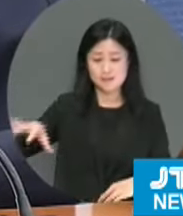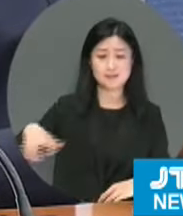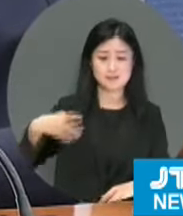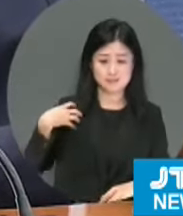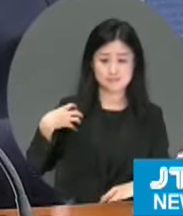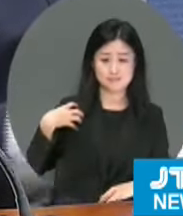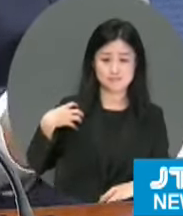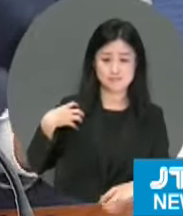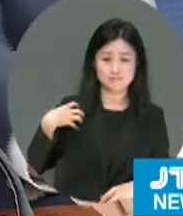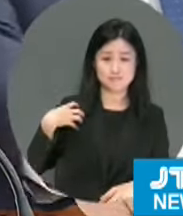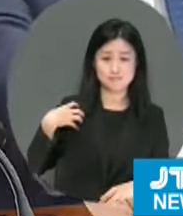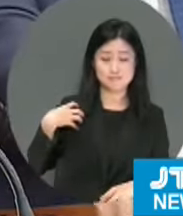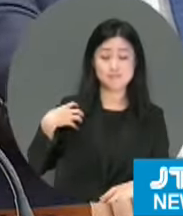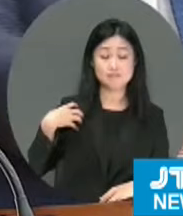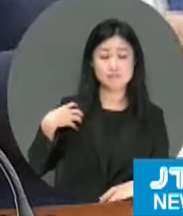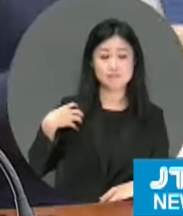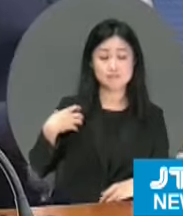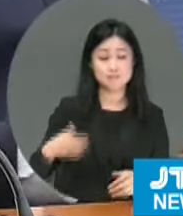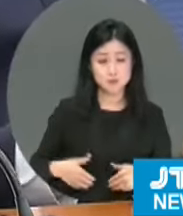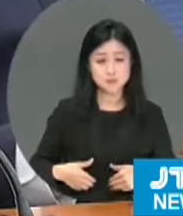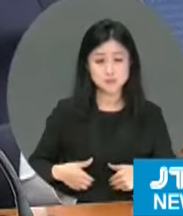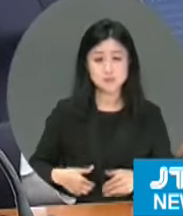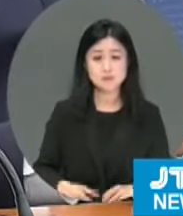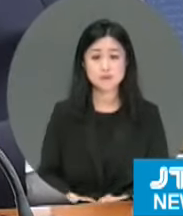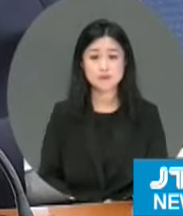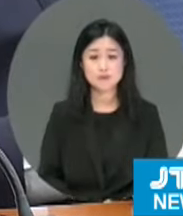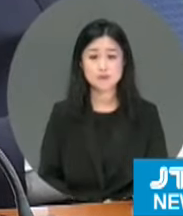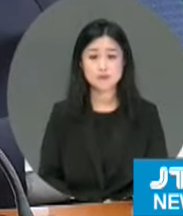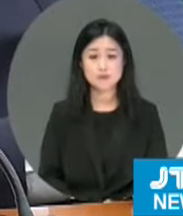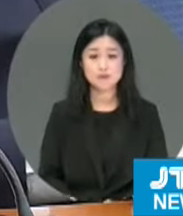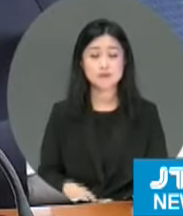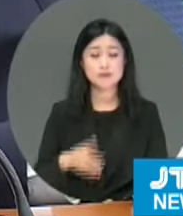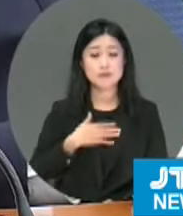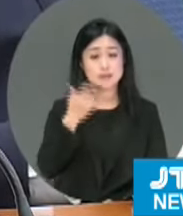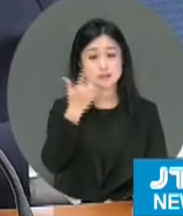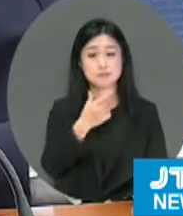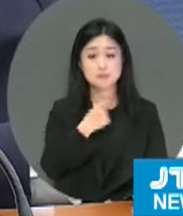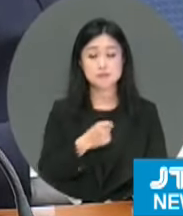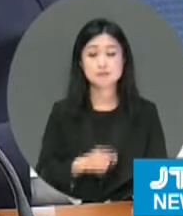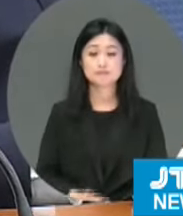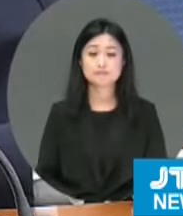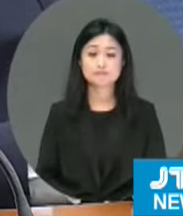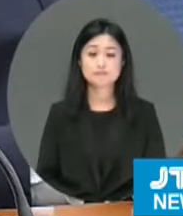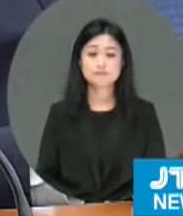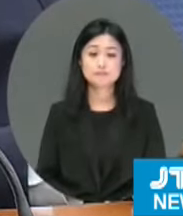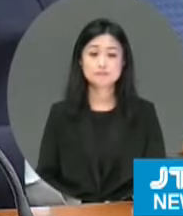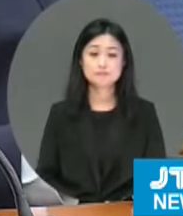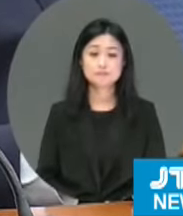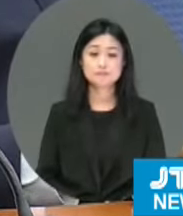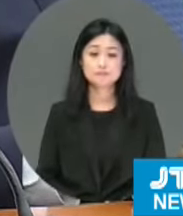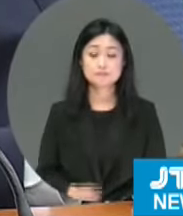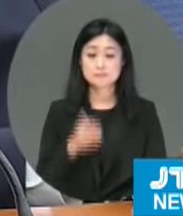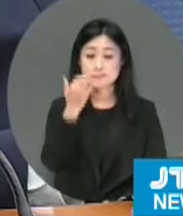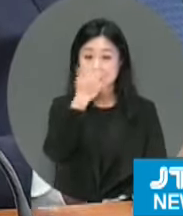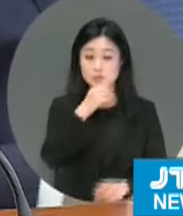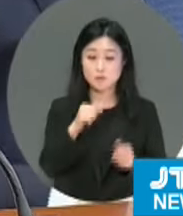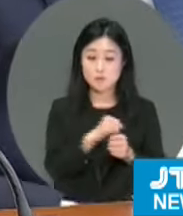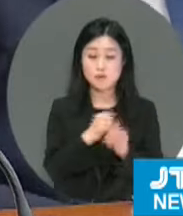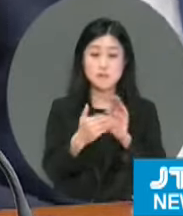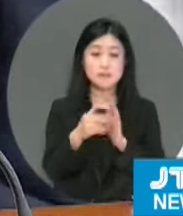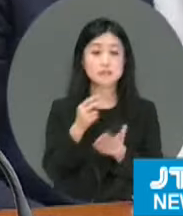느껴야 된다라고 생각을 합니다. 그런 차원에서 좀 질의를 드리겠습니다. 성폭력